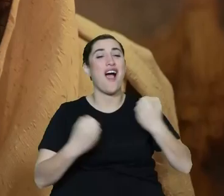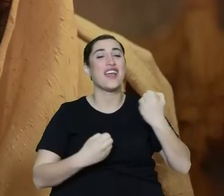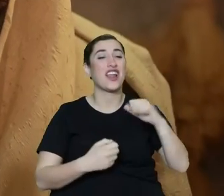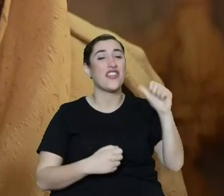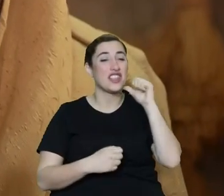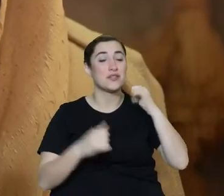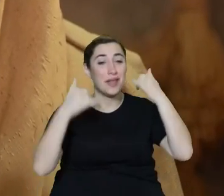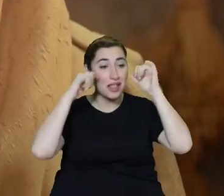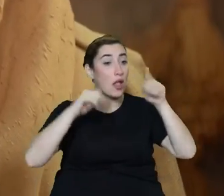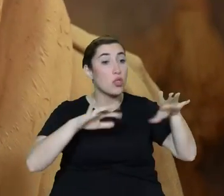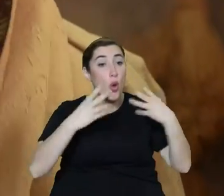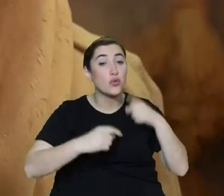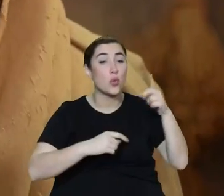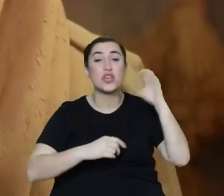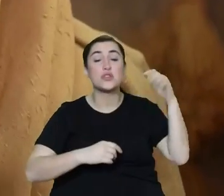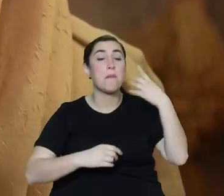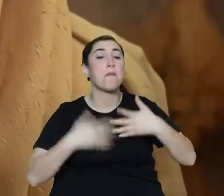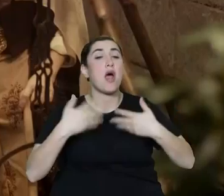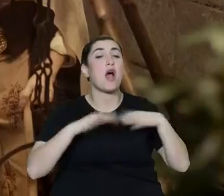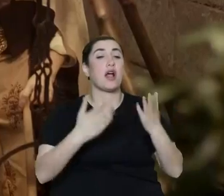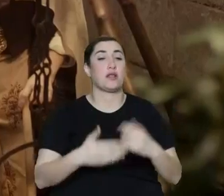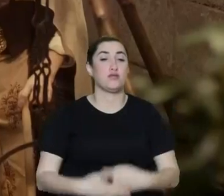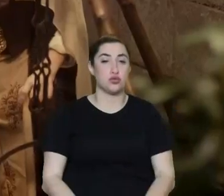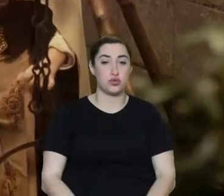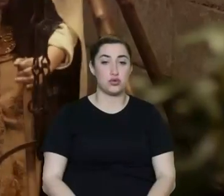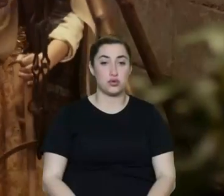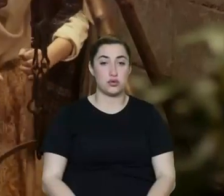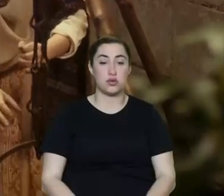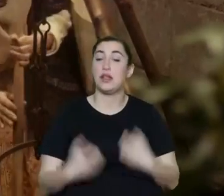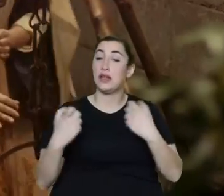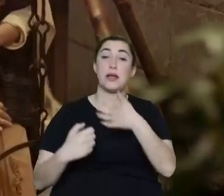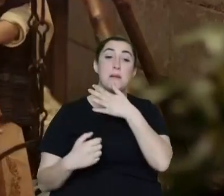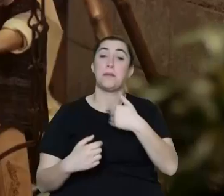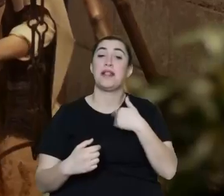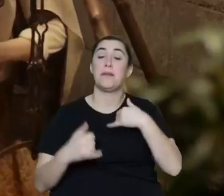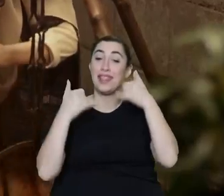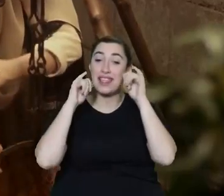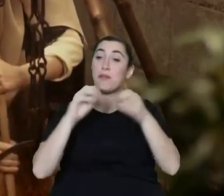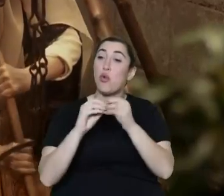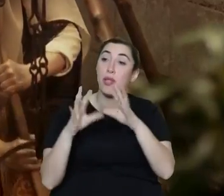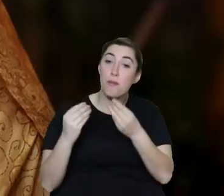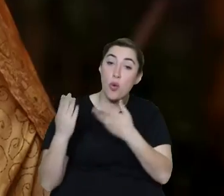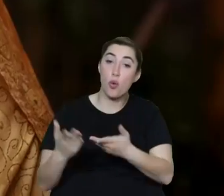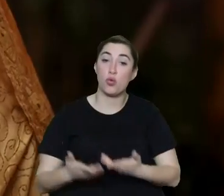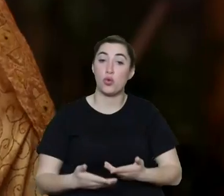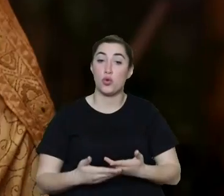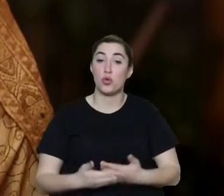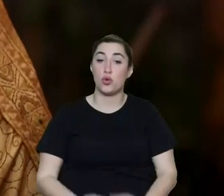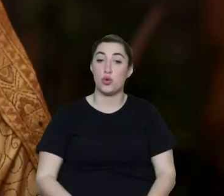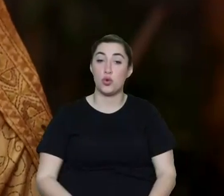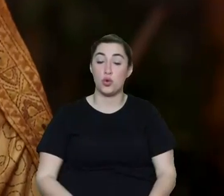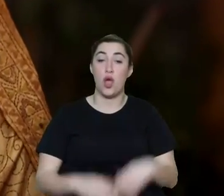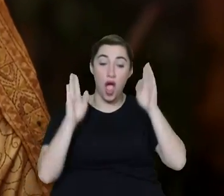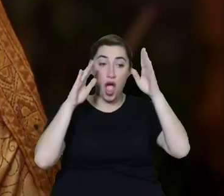ayranını içtiğimiz ineğin hali ne olacak onu merak etmezsin. Nereden bilirim ana ben ineğin derdine? Baytar